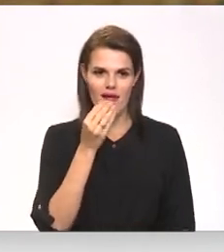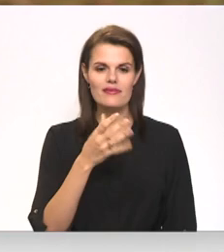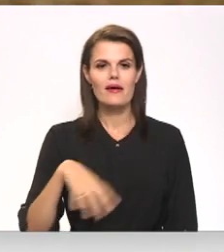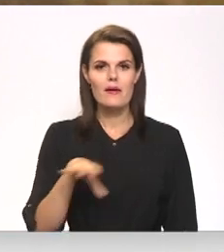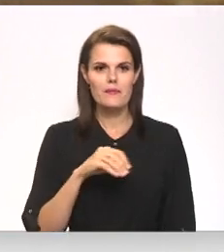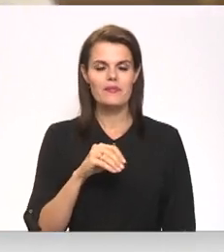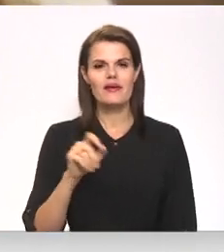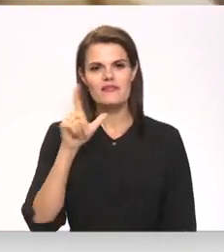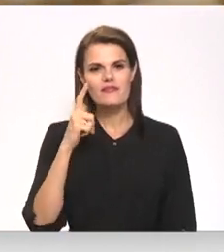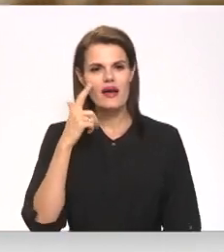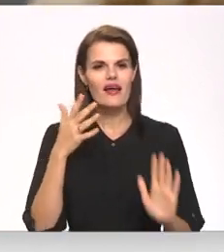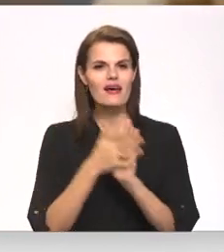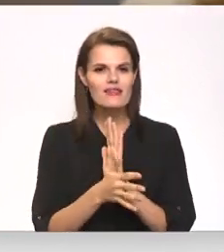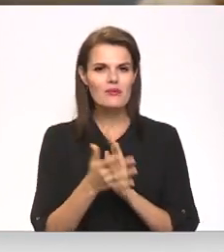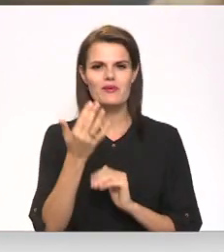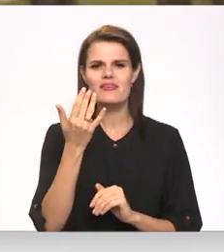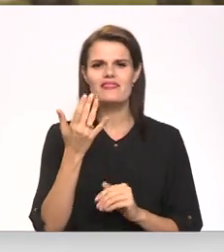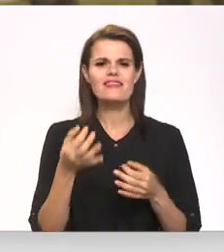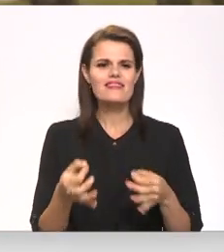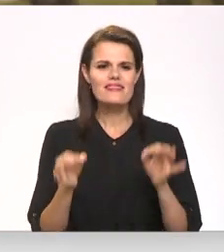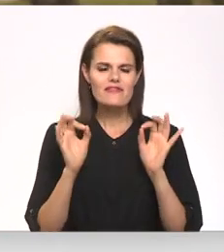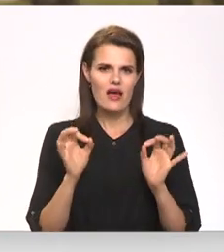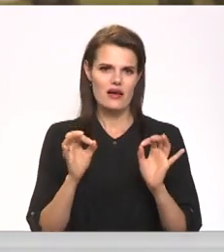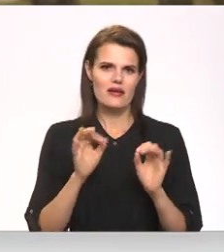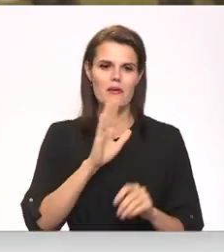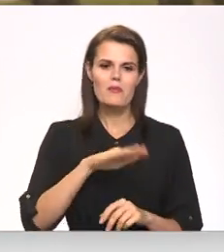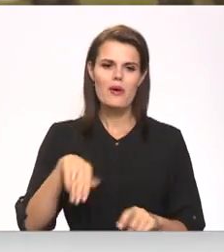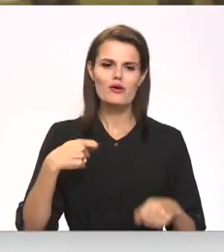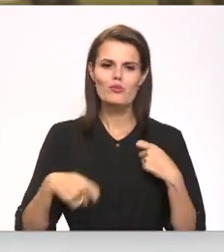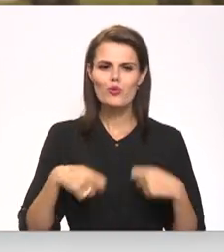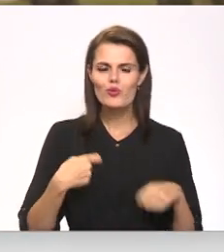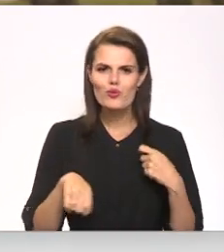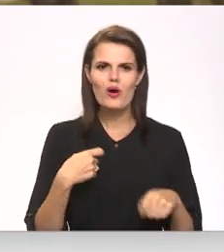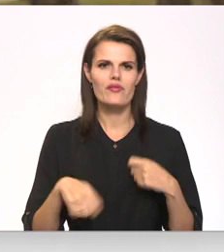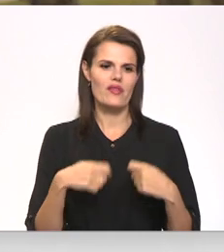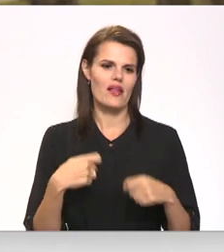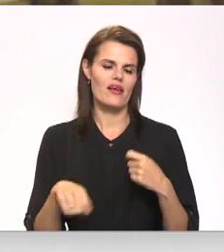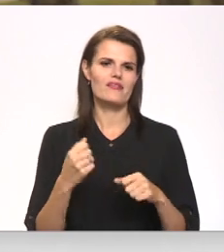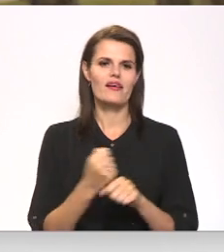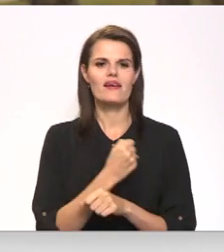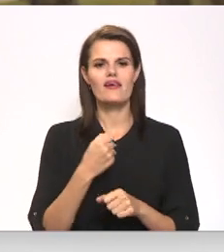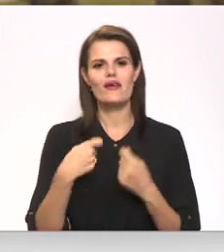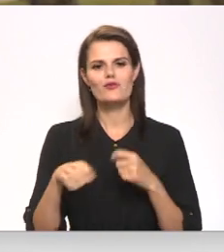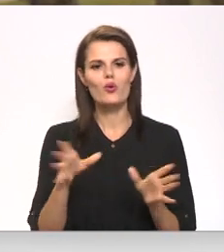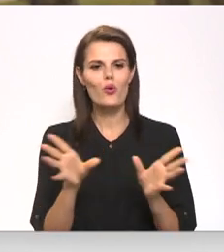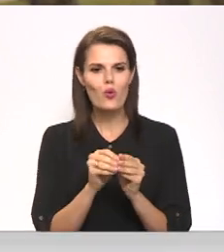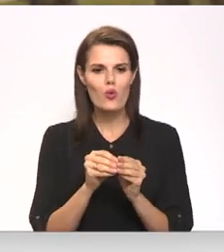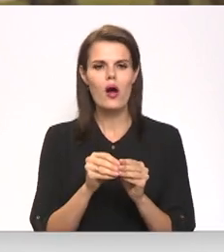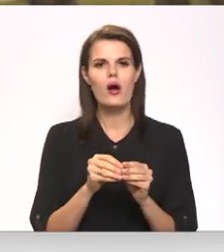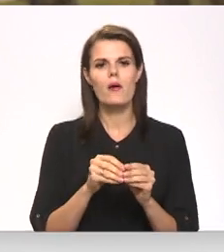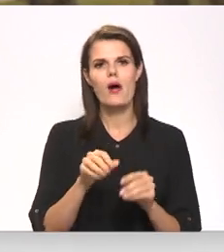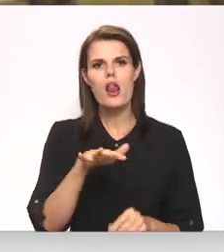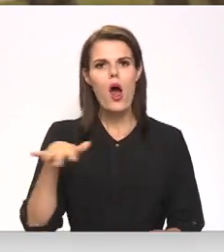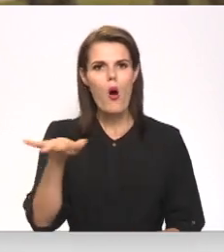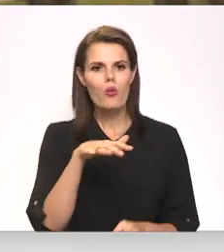grupas vairāk saprotam to, cik svarīgi ir bērniem gan rotaļlietas, gan rotaļāšanās un, protams,